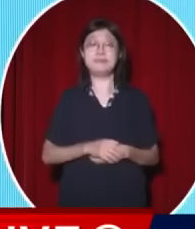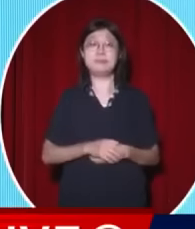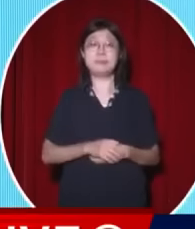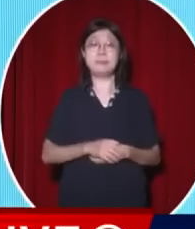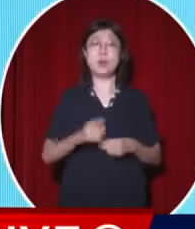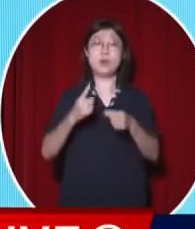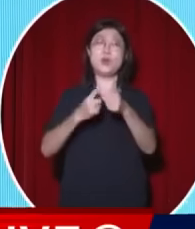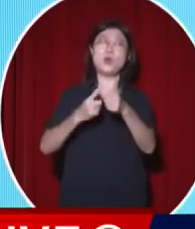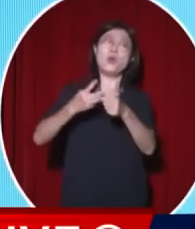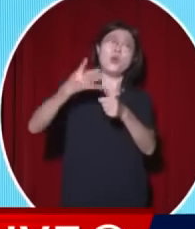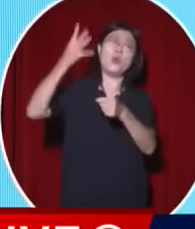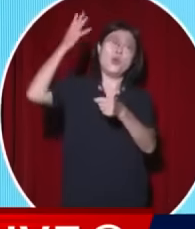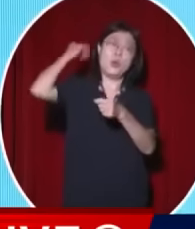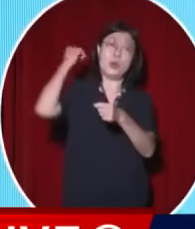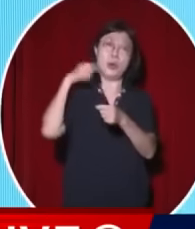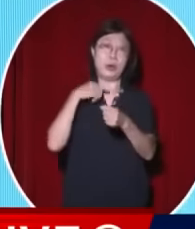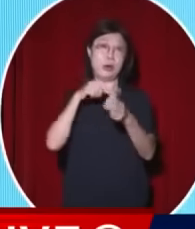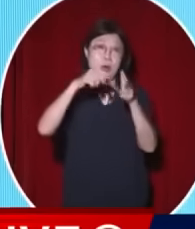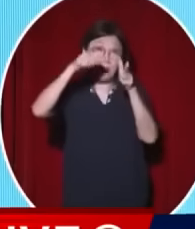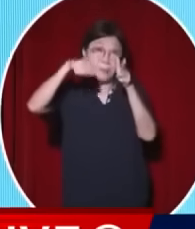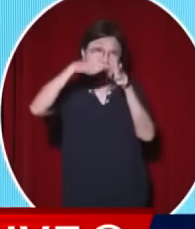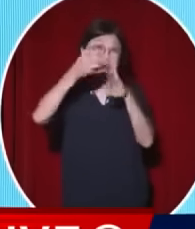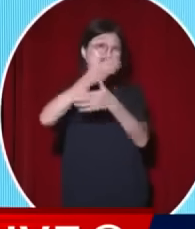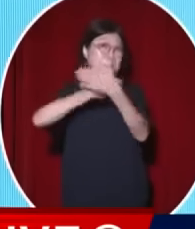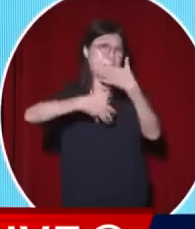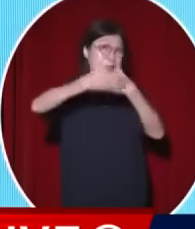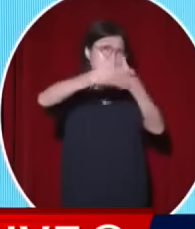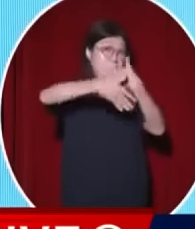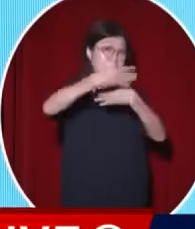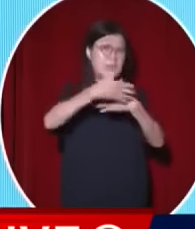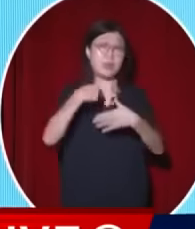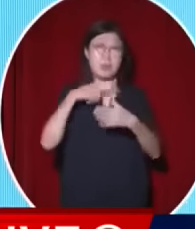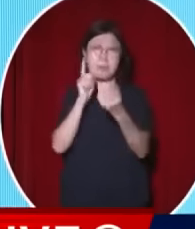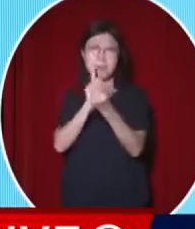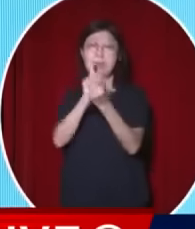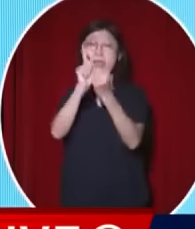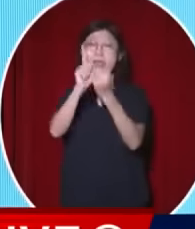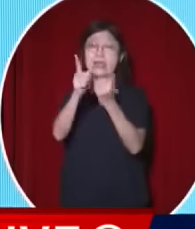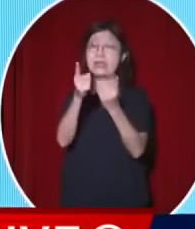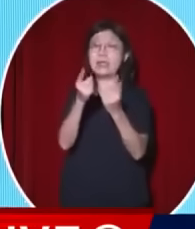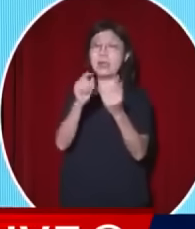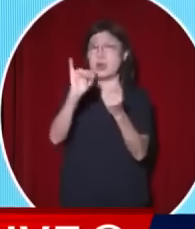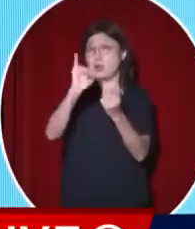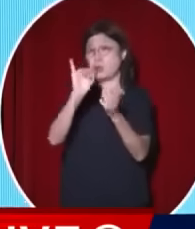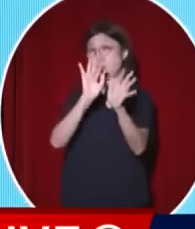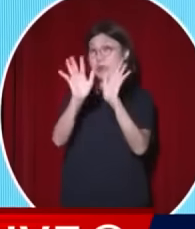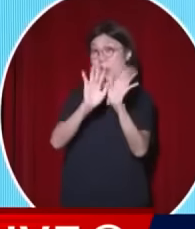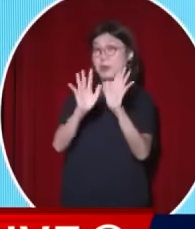好多年前因为拍戏遇到一个刚从欧洲念完硕士回来的年轻女导演，